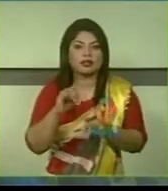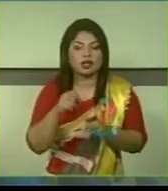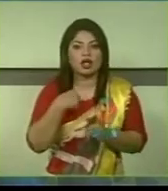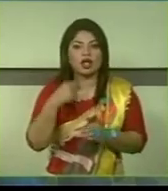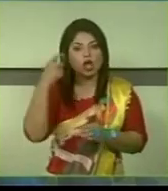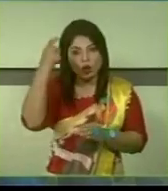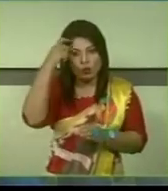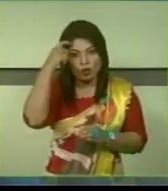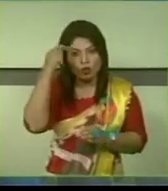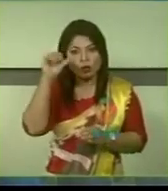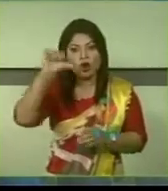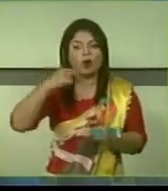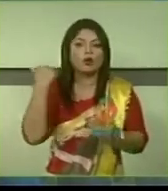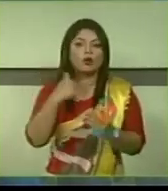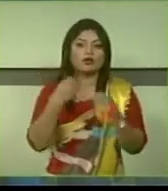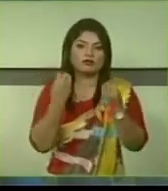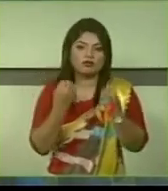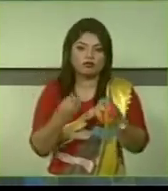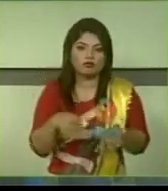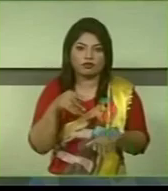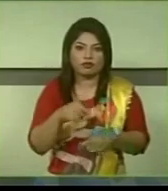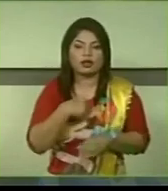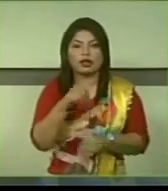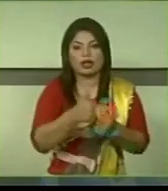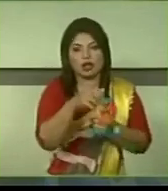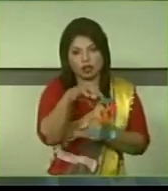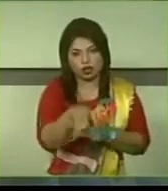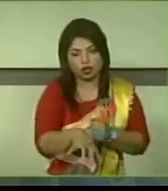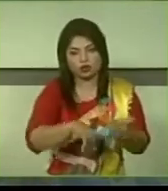ম্যাচে মুম্বাই ইন্ডিয়ান্সকে 9 উইকেটে পরাজিত করেছে রাইজিং পুনে সুপার জায়ান্টস।